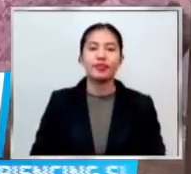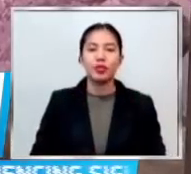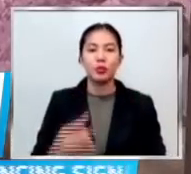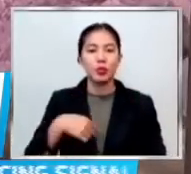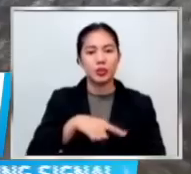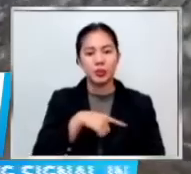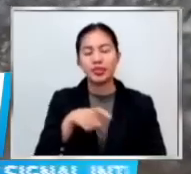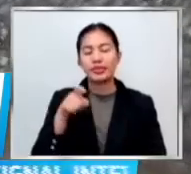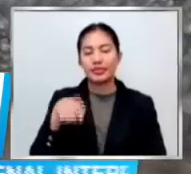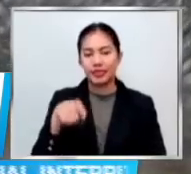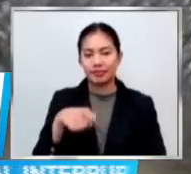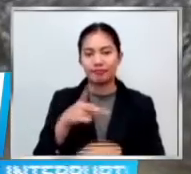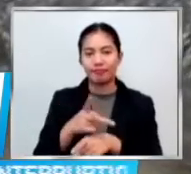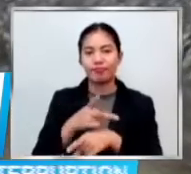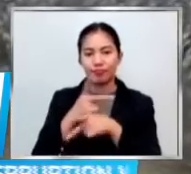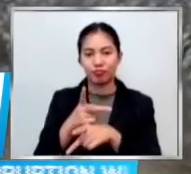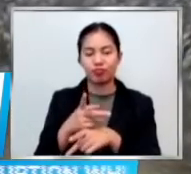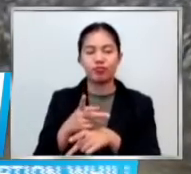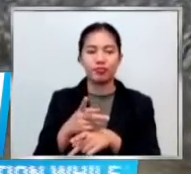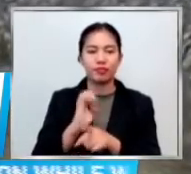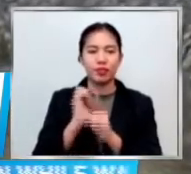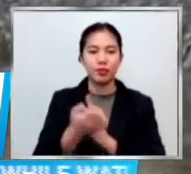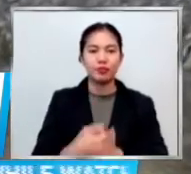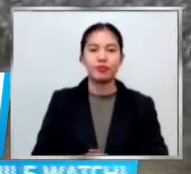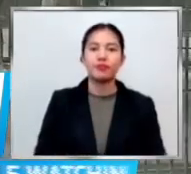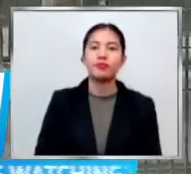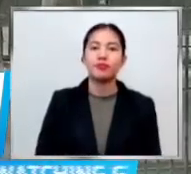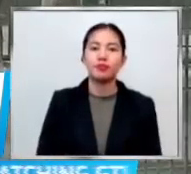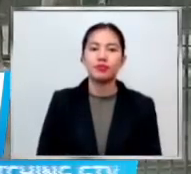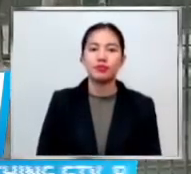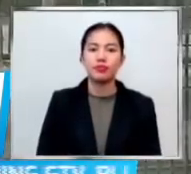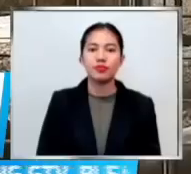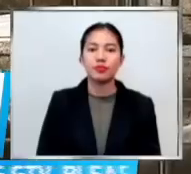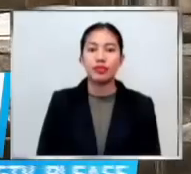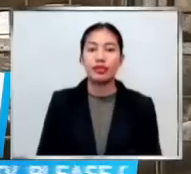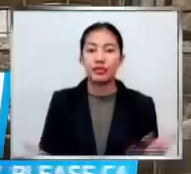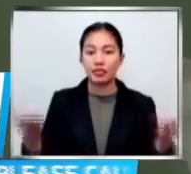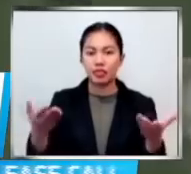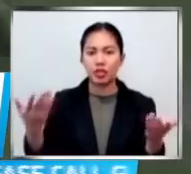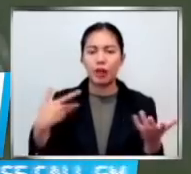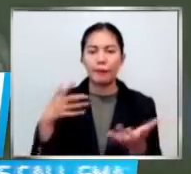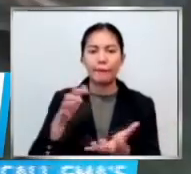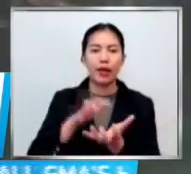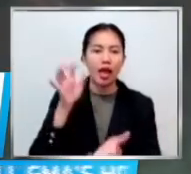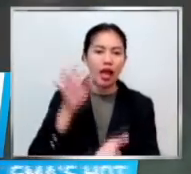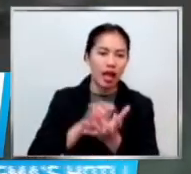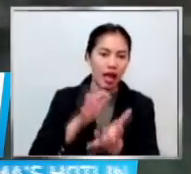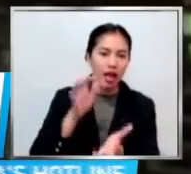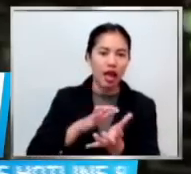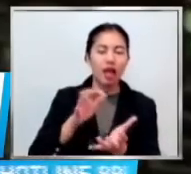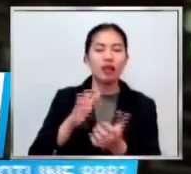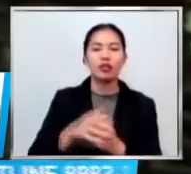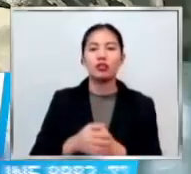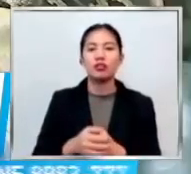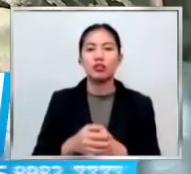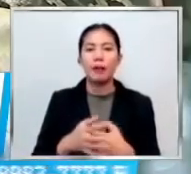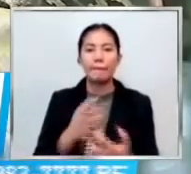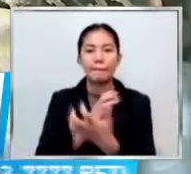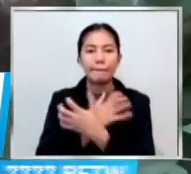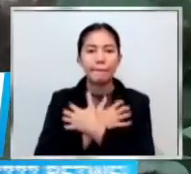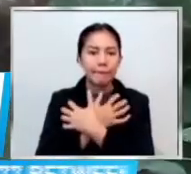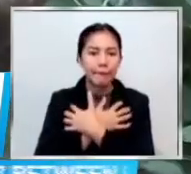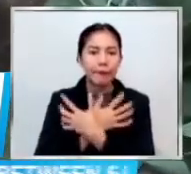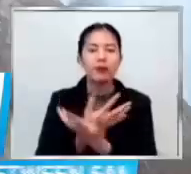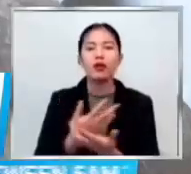pandemya. Tampok din dito ang mga buwaya, oso, leon, iba't ibang klase ng isda at ibon,